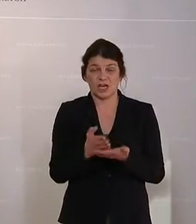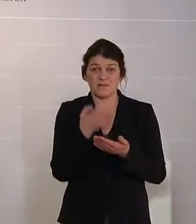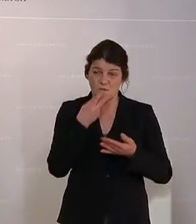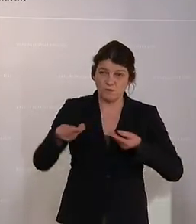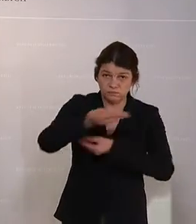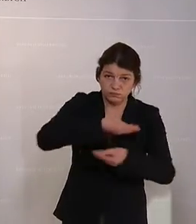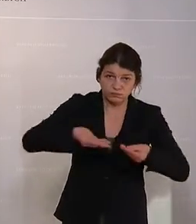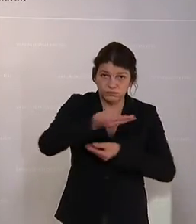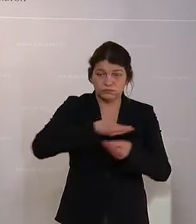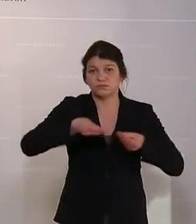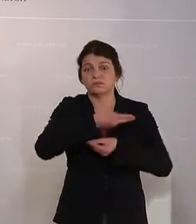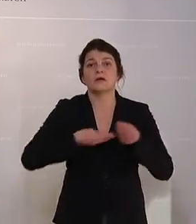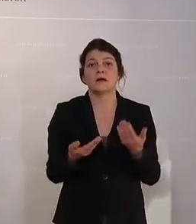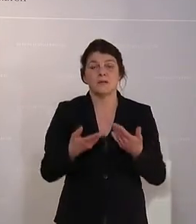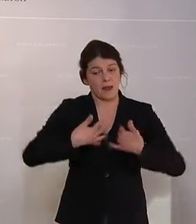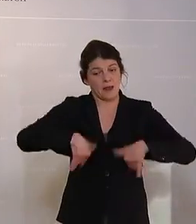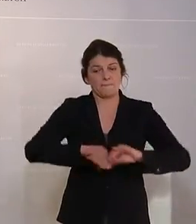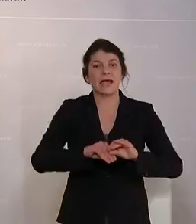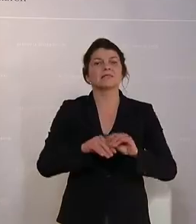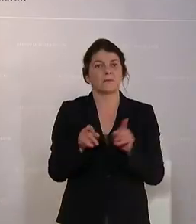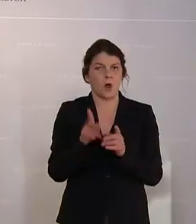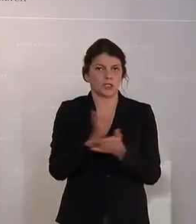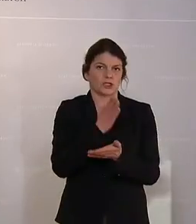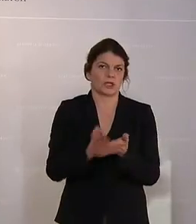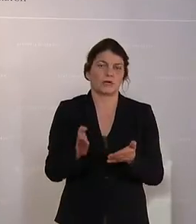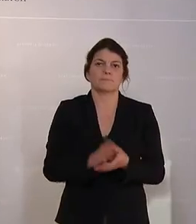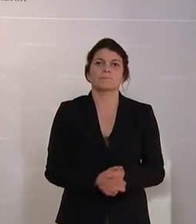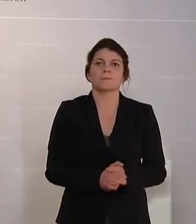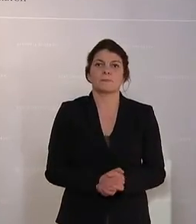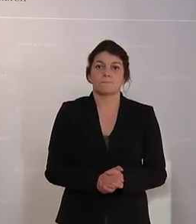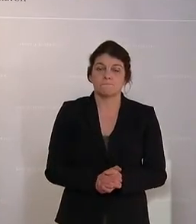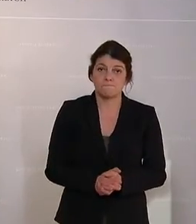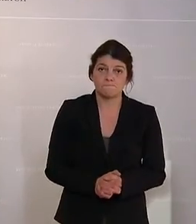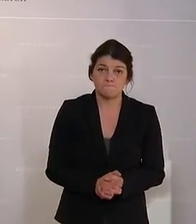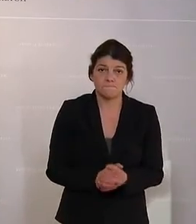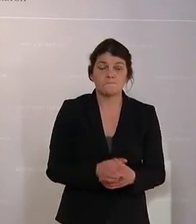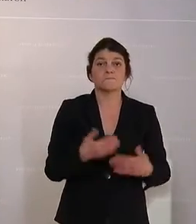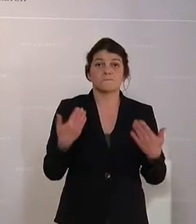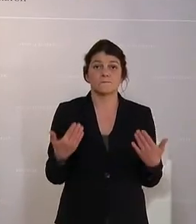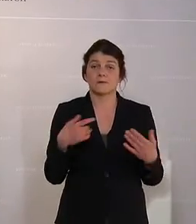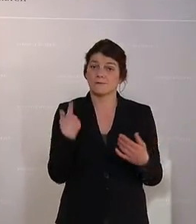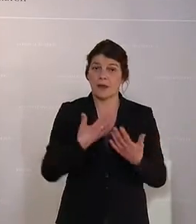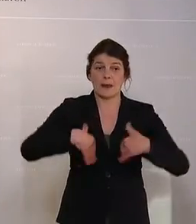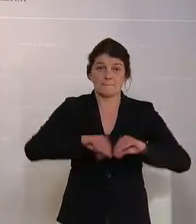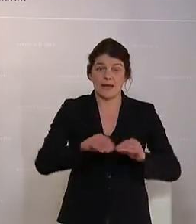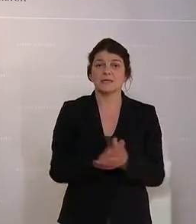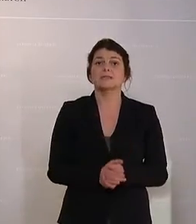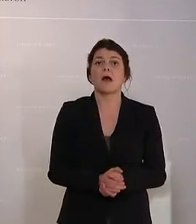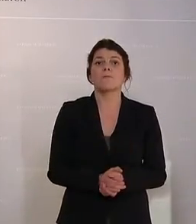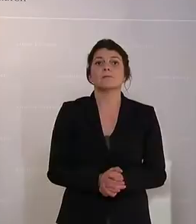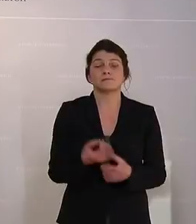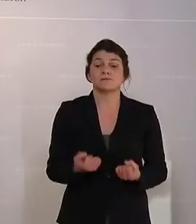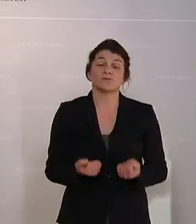beraten und um gemeinsam eine Entscheidung zu treffen. Wir haben gemeinsam die